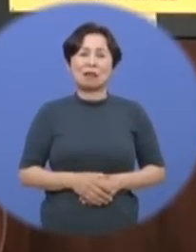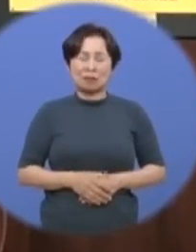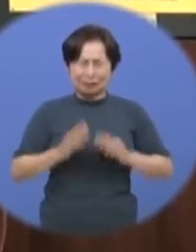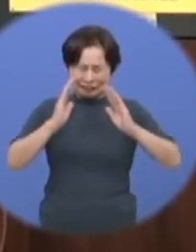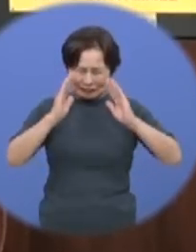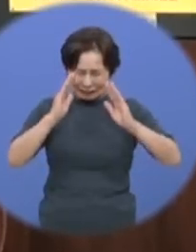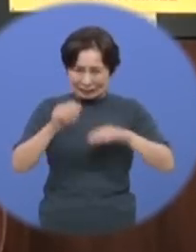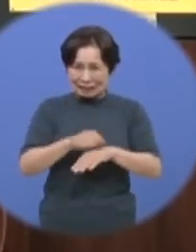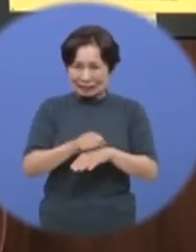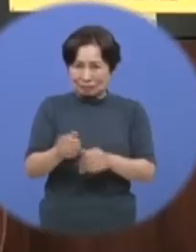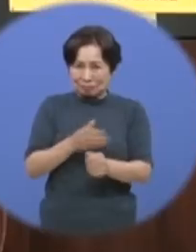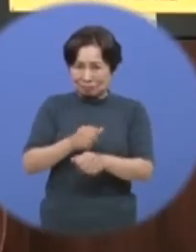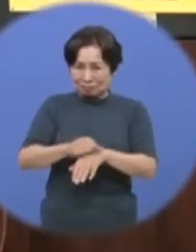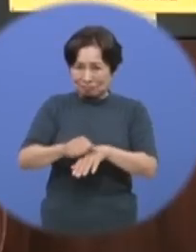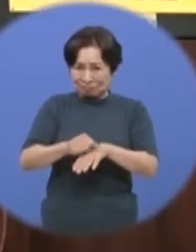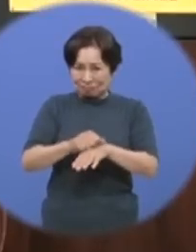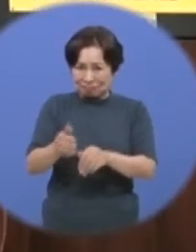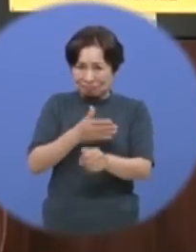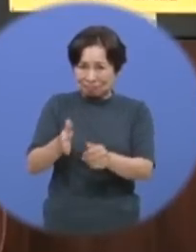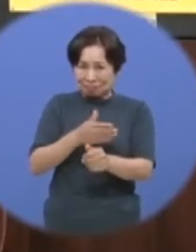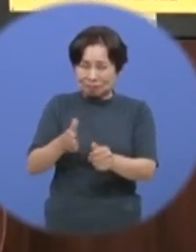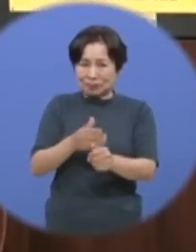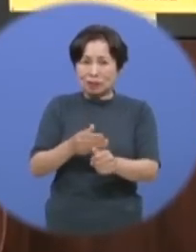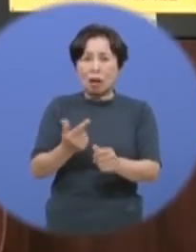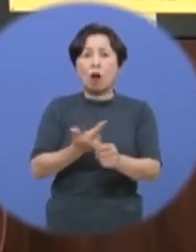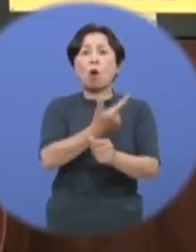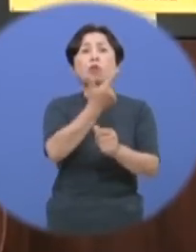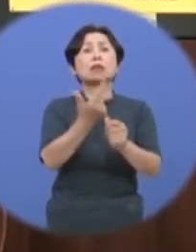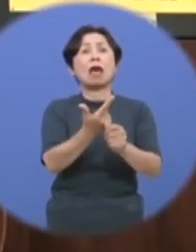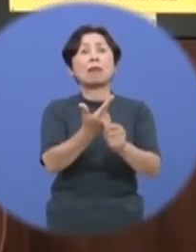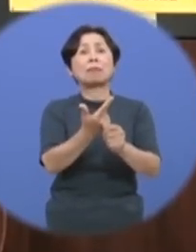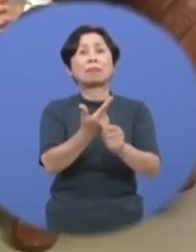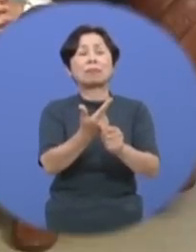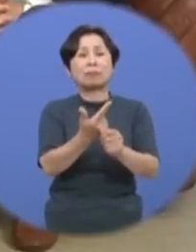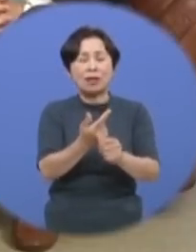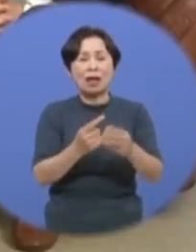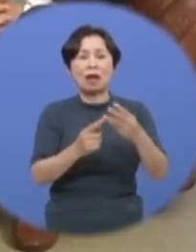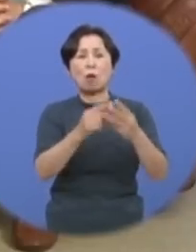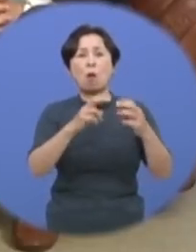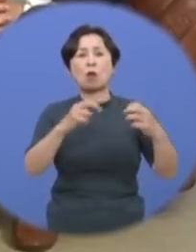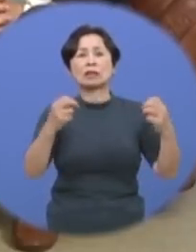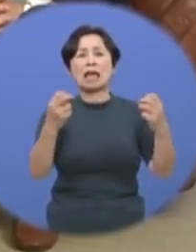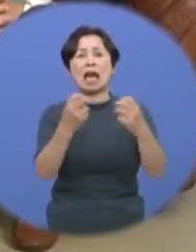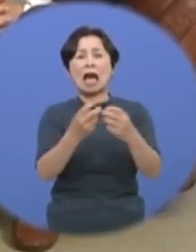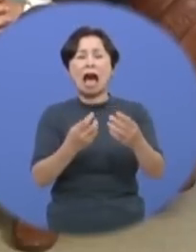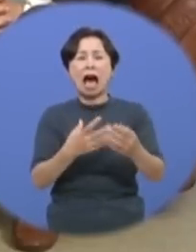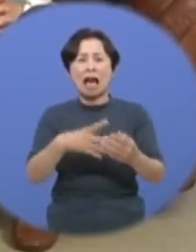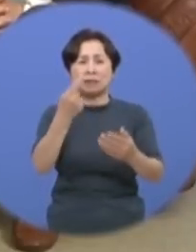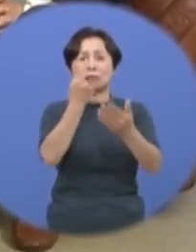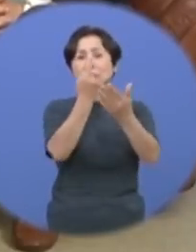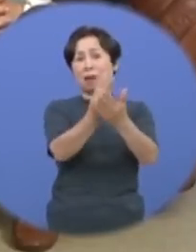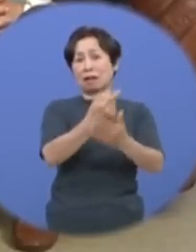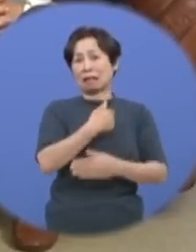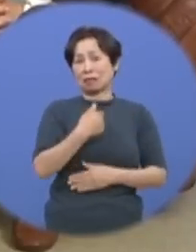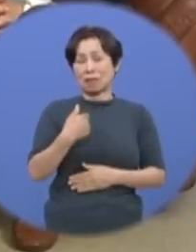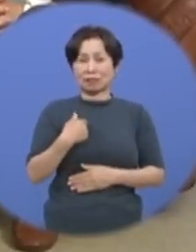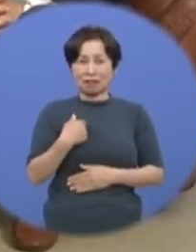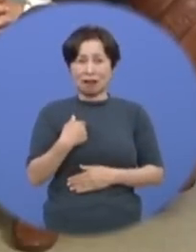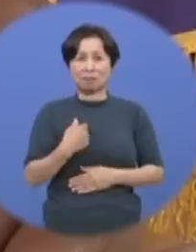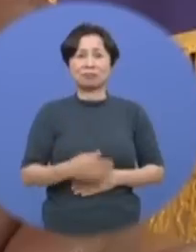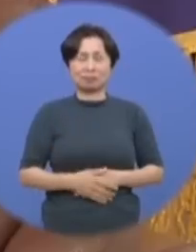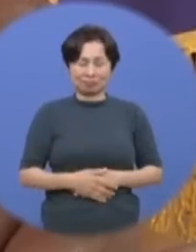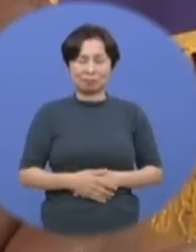6年でなんとかクリアして初使用したんですけどねかねぇいやーその